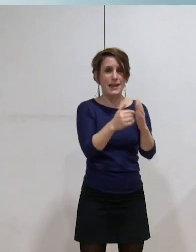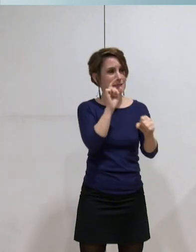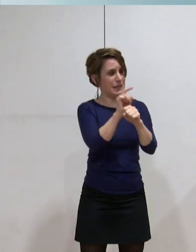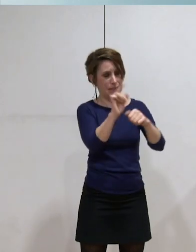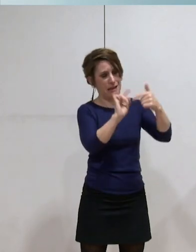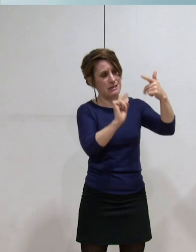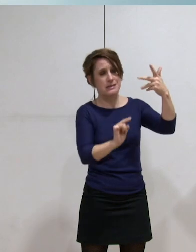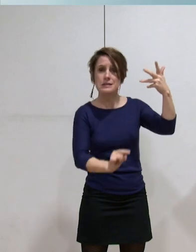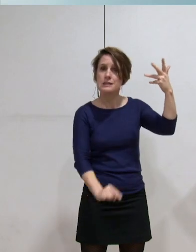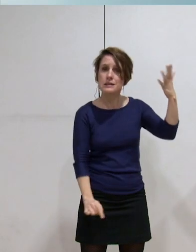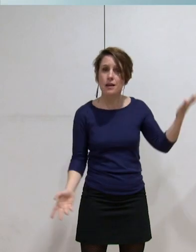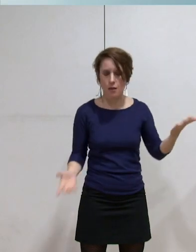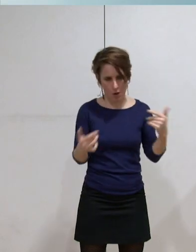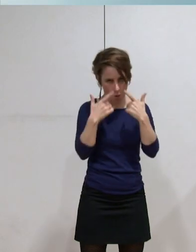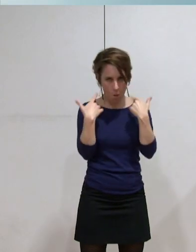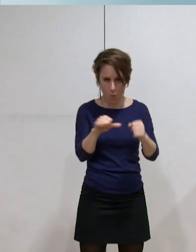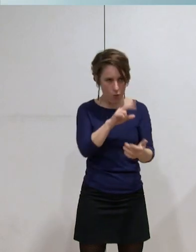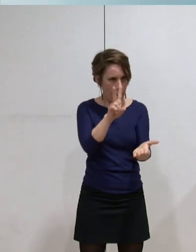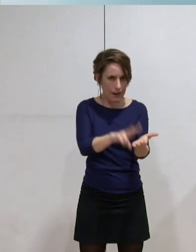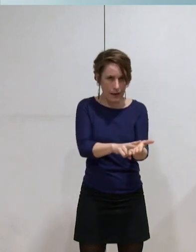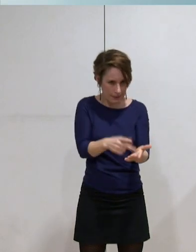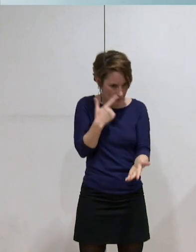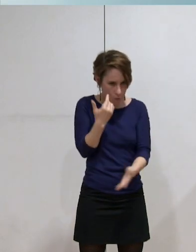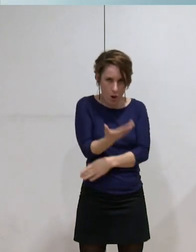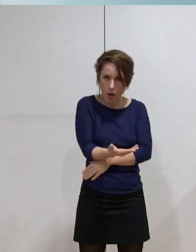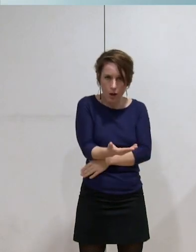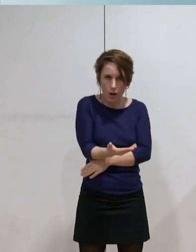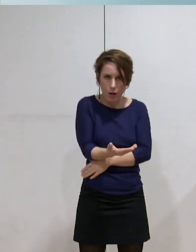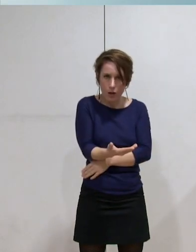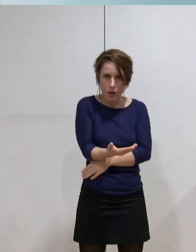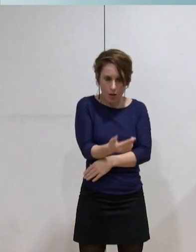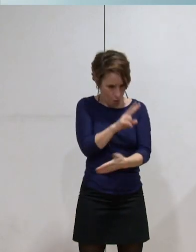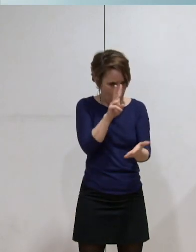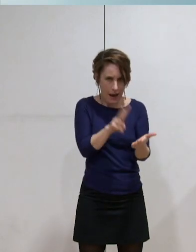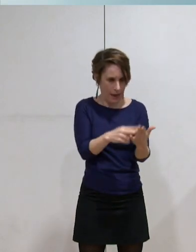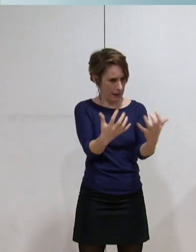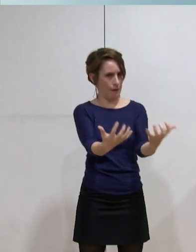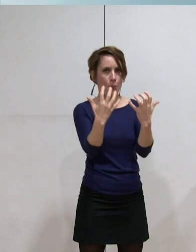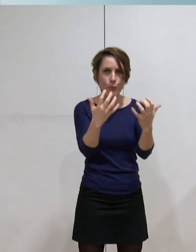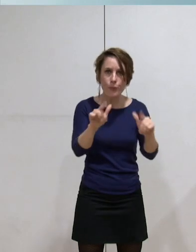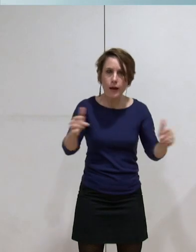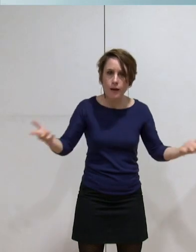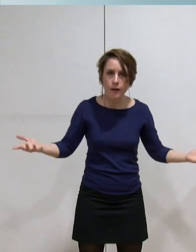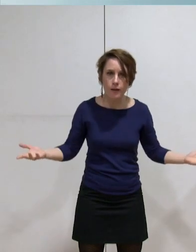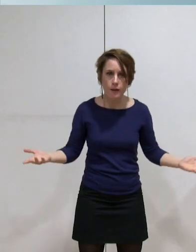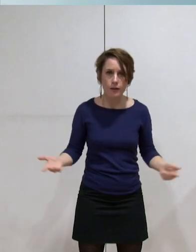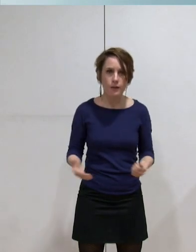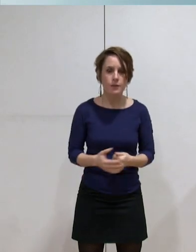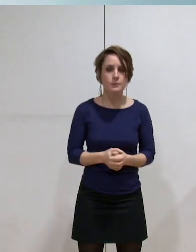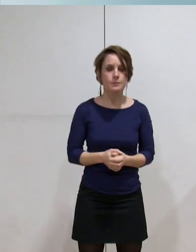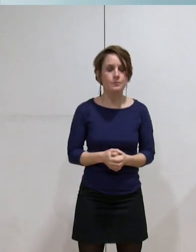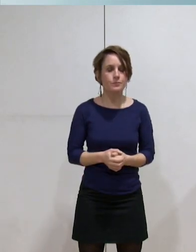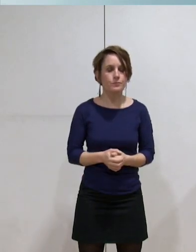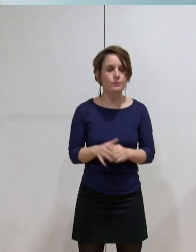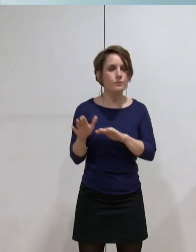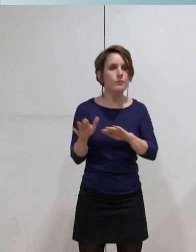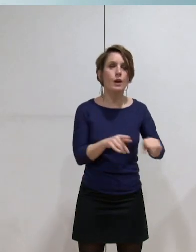réalité en face et voir comment cette réalité s'impose à nous tous c'est aussi